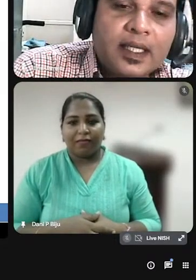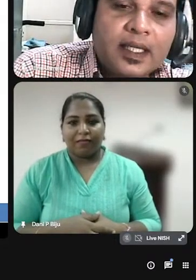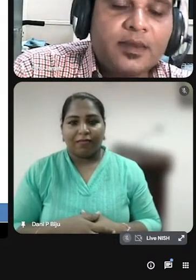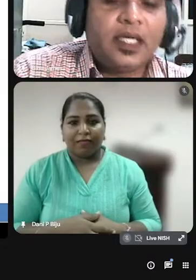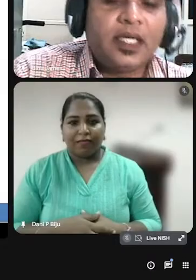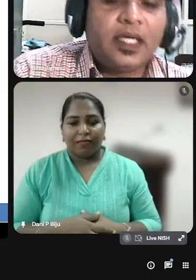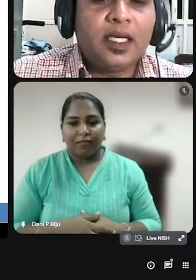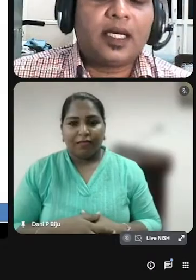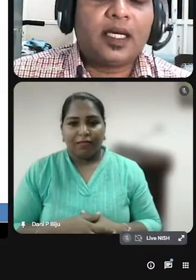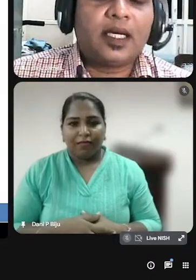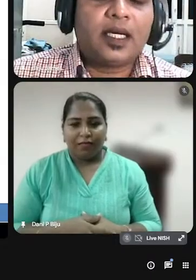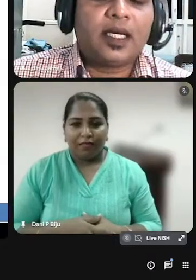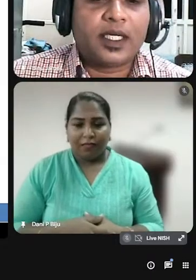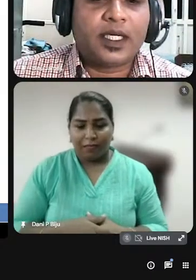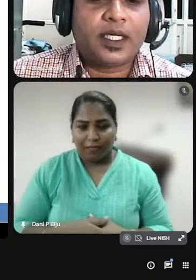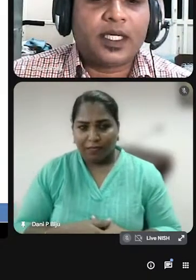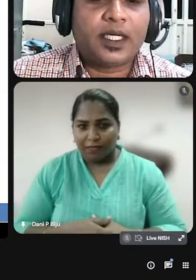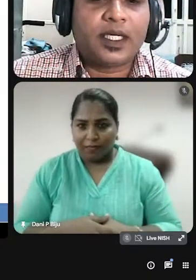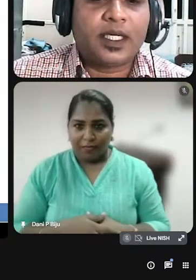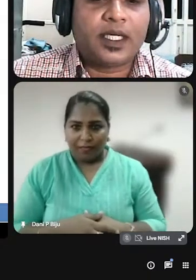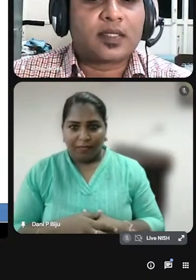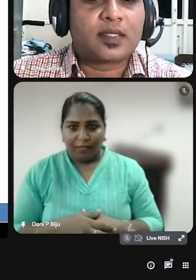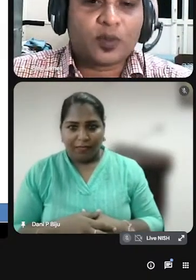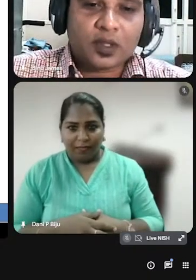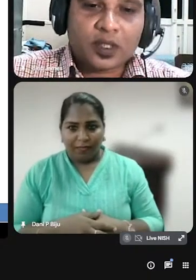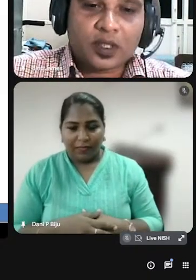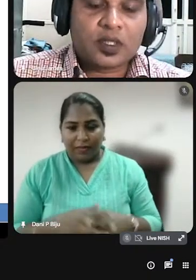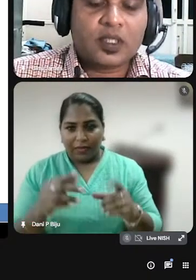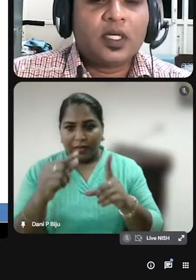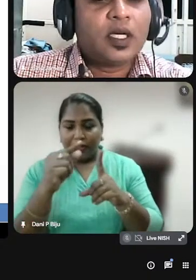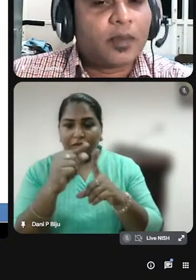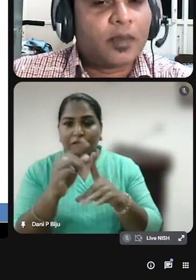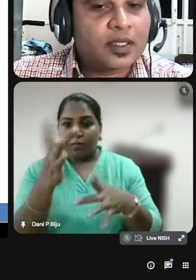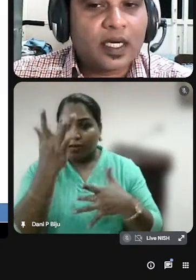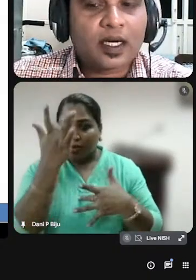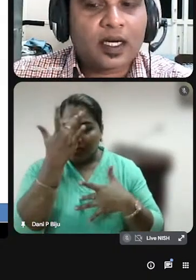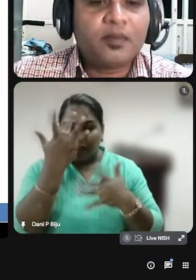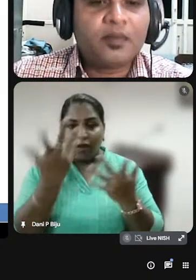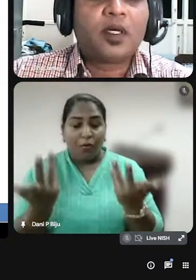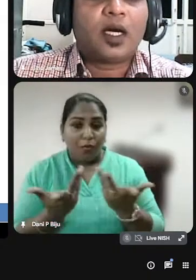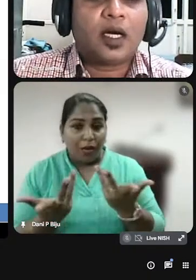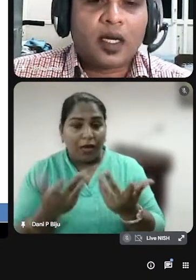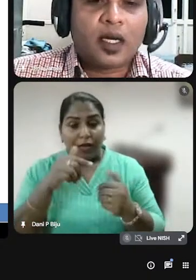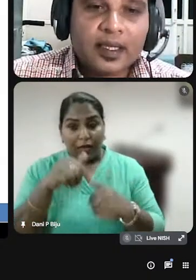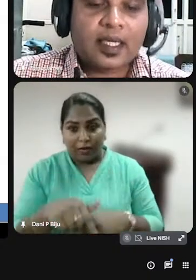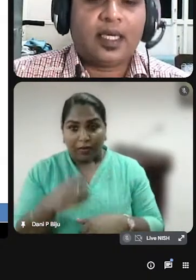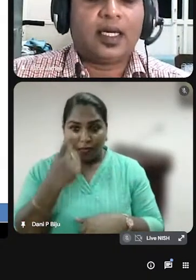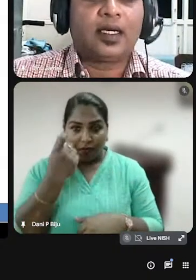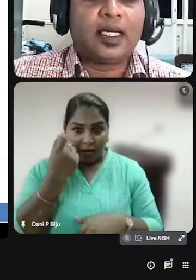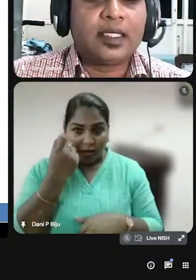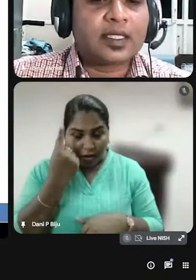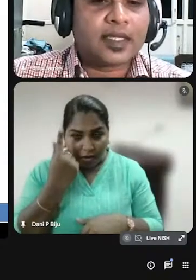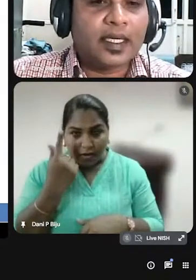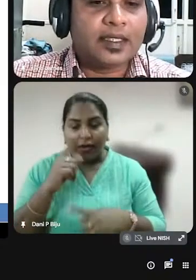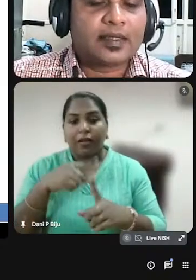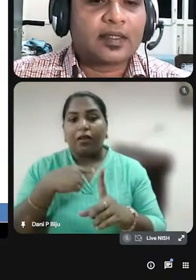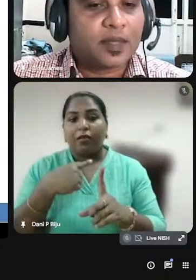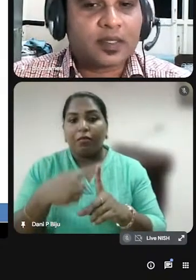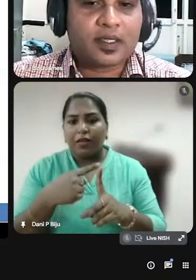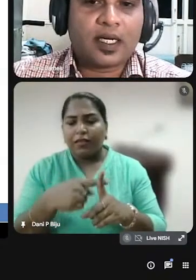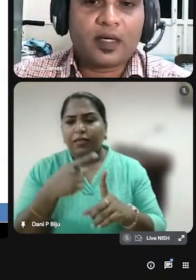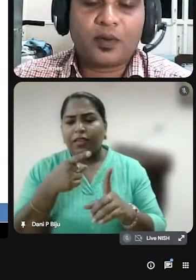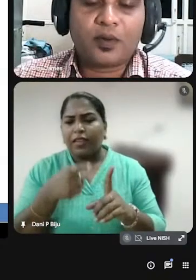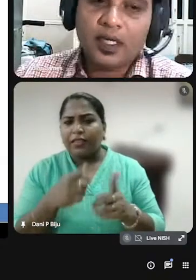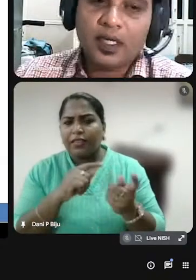നമ്മൾ ഏകദേശം ഇനിയാണ് നമ്മൾ ശരിക്കും പാർക്കിൻസൺസ് അസുഖത്തെ കുറിച്ച് മനസ്സിലാക്കാനും എന്തൊക്കെയാണ് അതിന്റെ സ്റ്റേജസ്